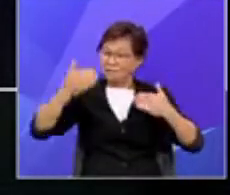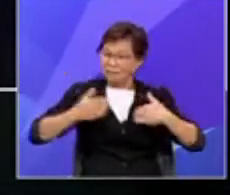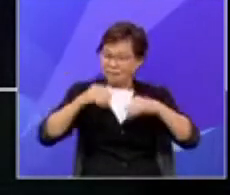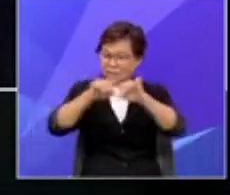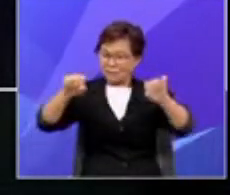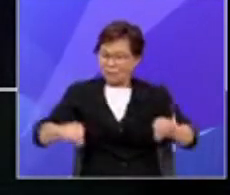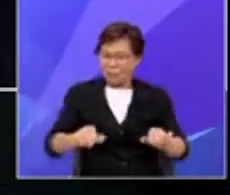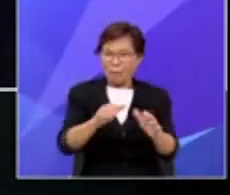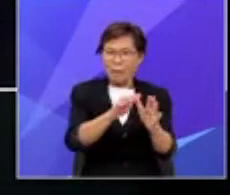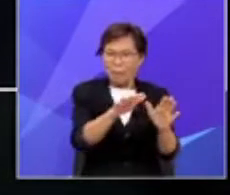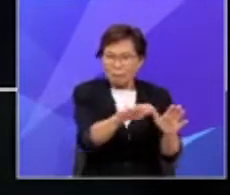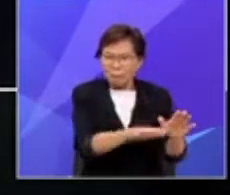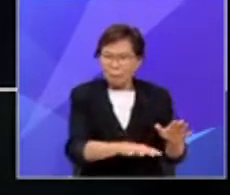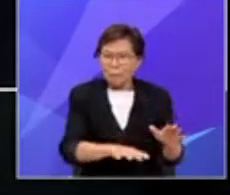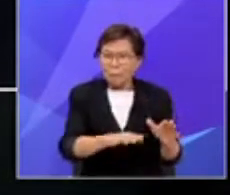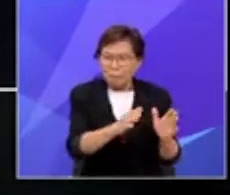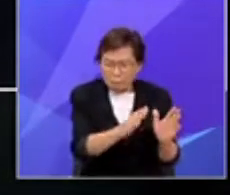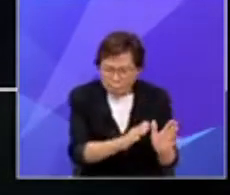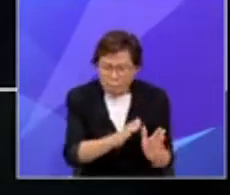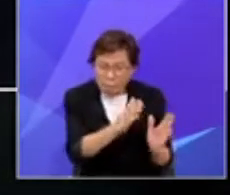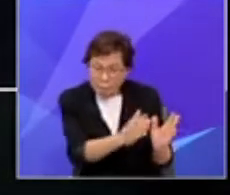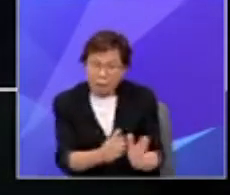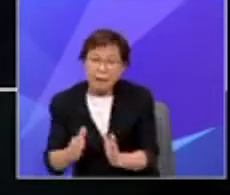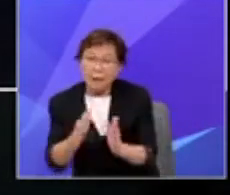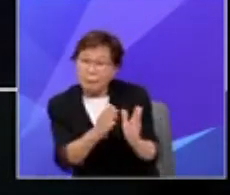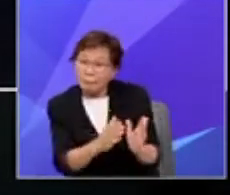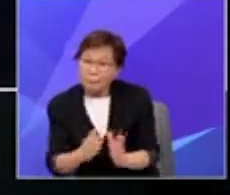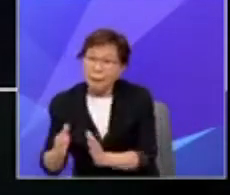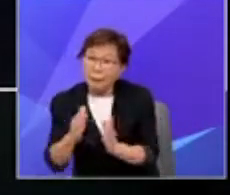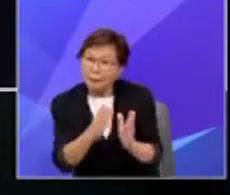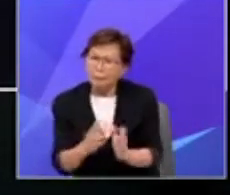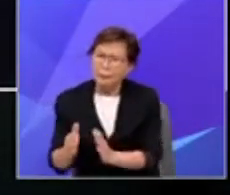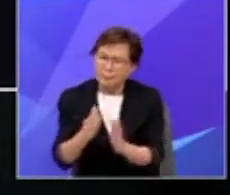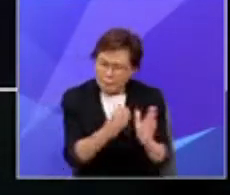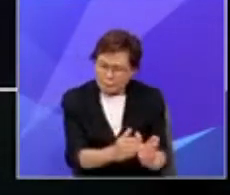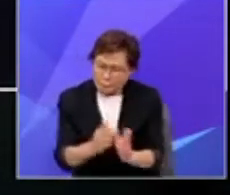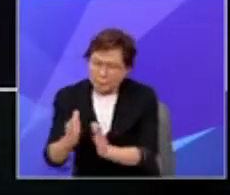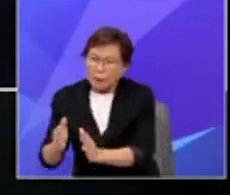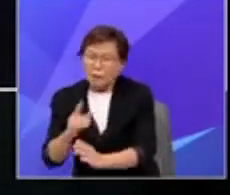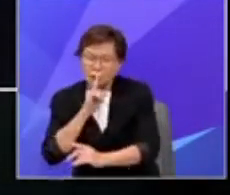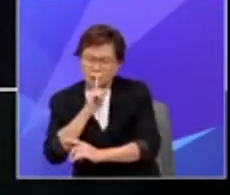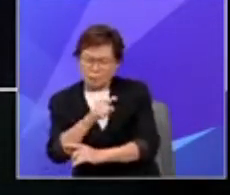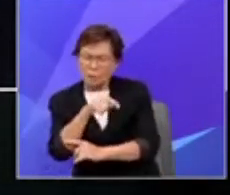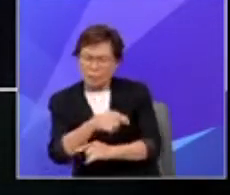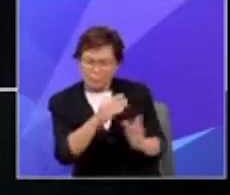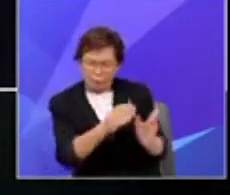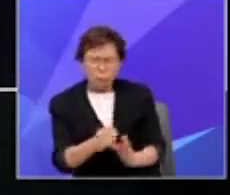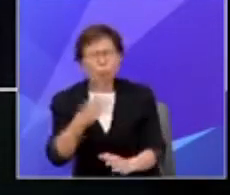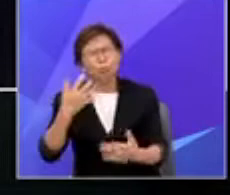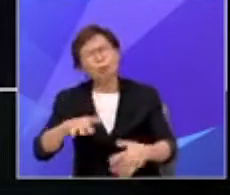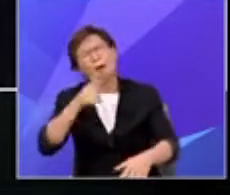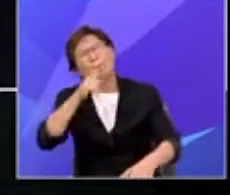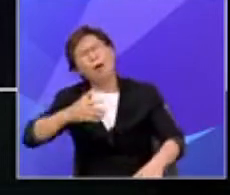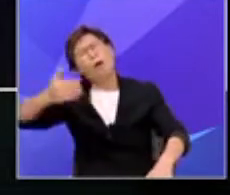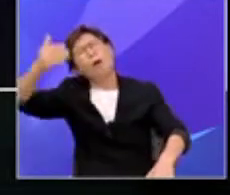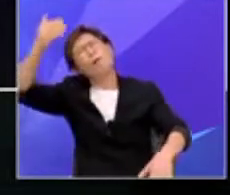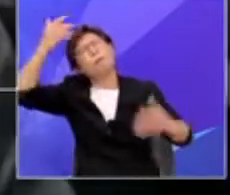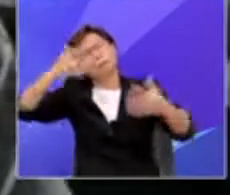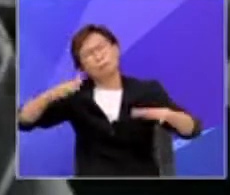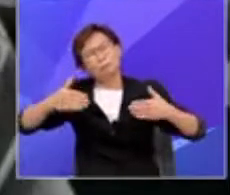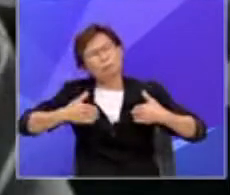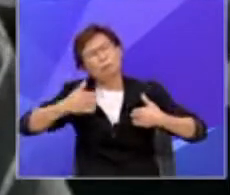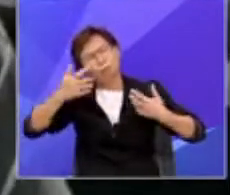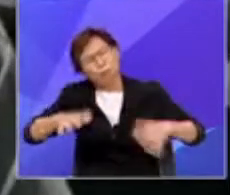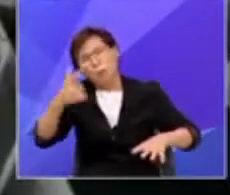blending shitenee yang yang yang sebenarnya dah nama the dan